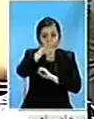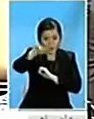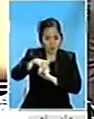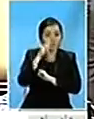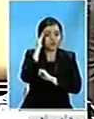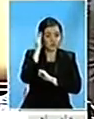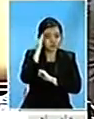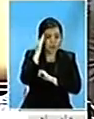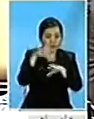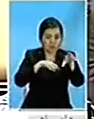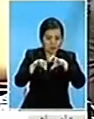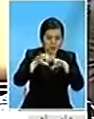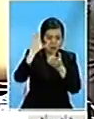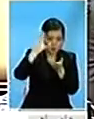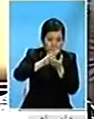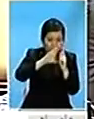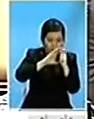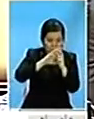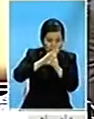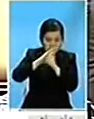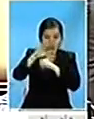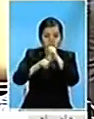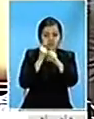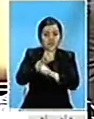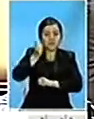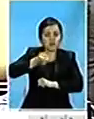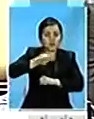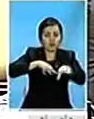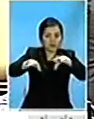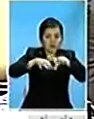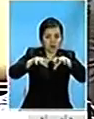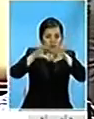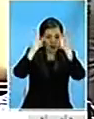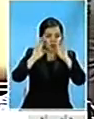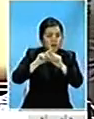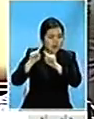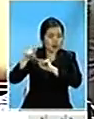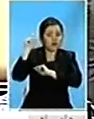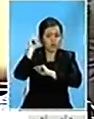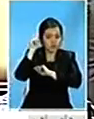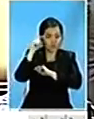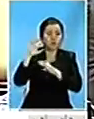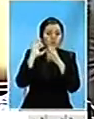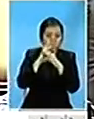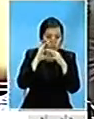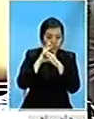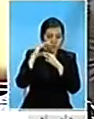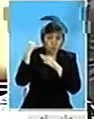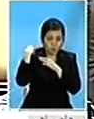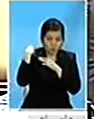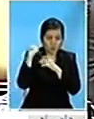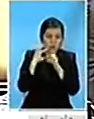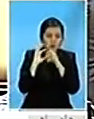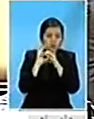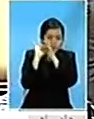าการบริหารงบประมาณรายจ่ายประจำปีที่เราดำเนินการในรูปแบบนี้อยู่ก็มีข้อเป็นห่วงนะครับเพราะว่าในบางโครง